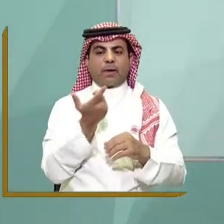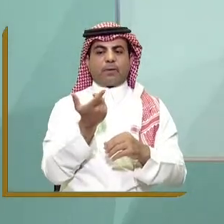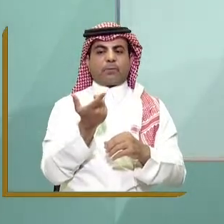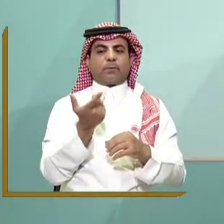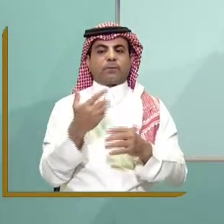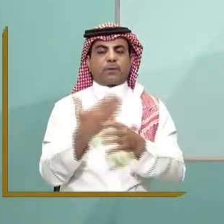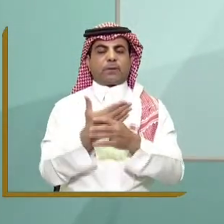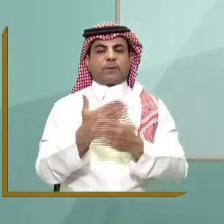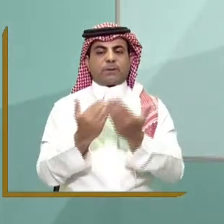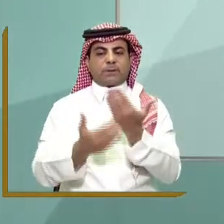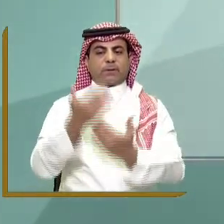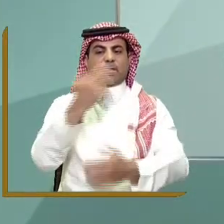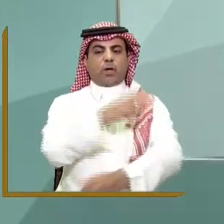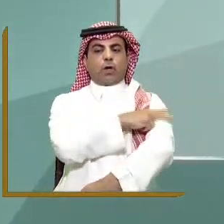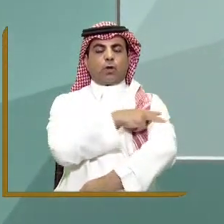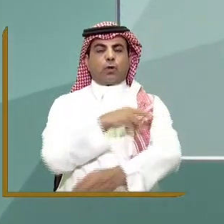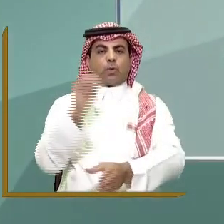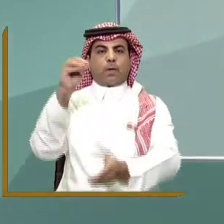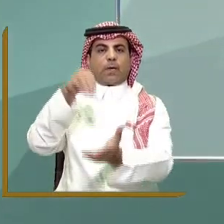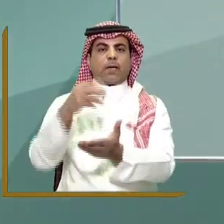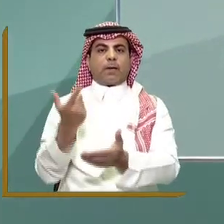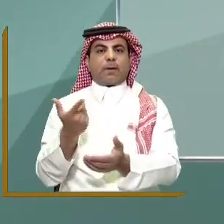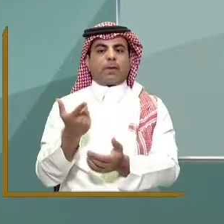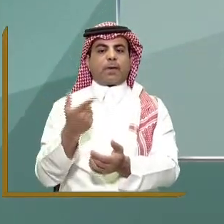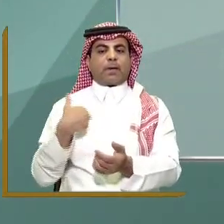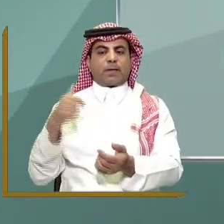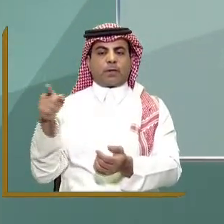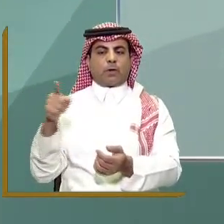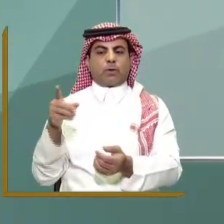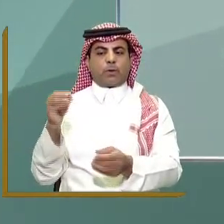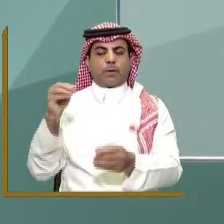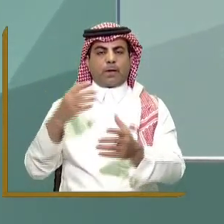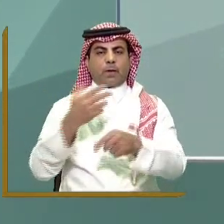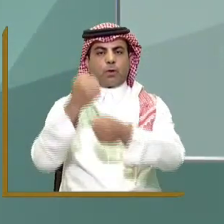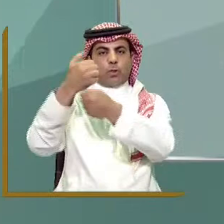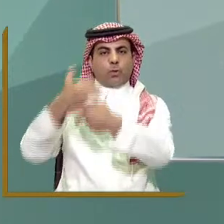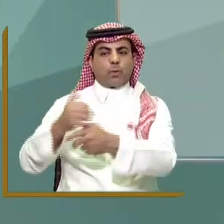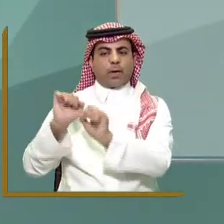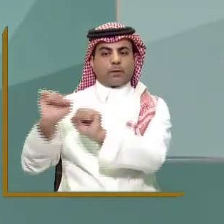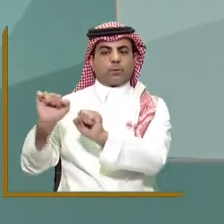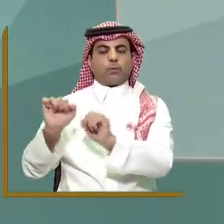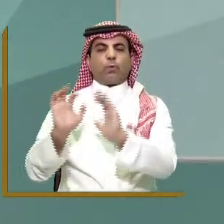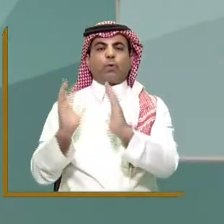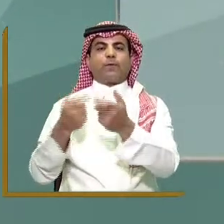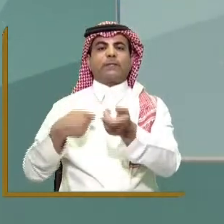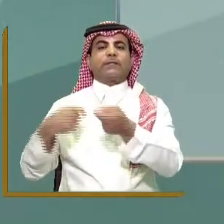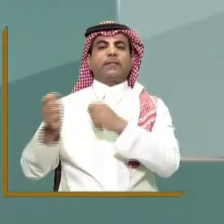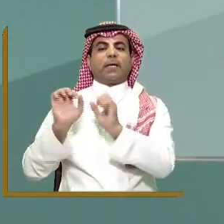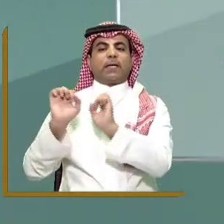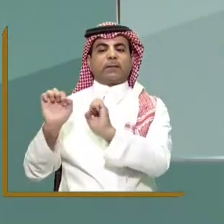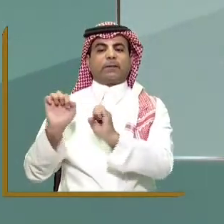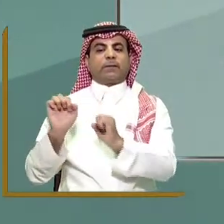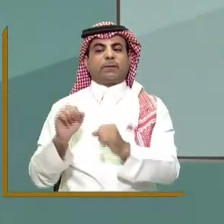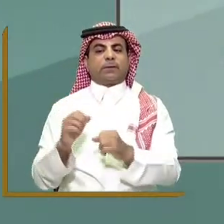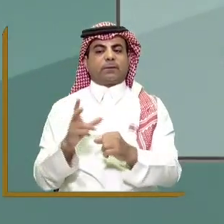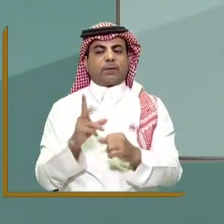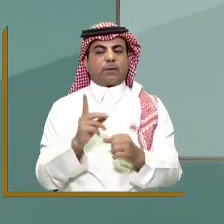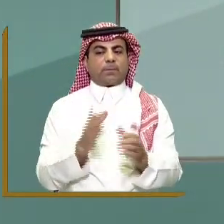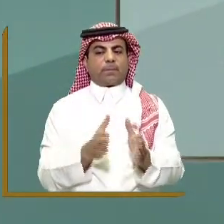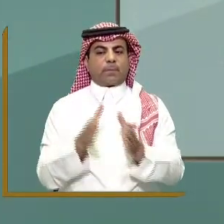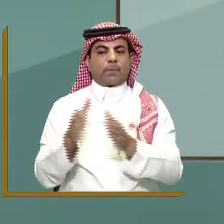الهيئة العامة للغذاء والدواء، وتجديد عضوية الدكتور فهد بن إبراهيم الجنوبي عضوا من المتخصصين في مجال